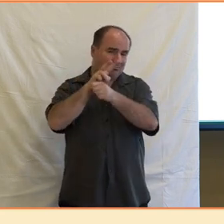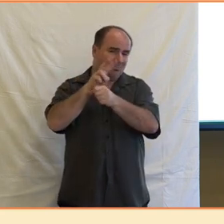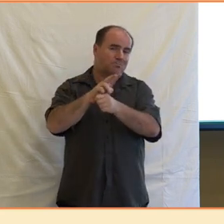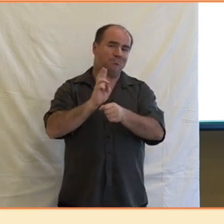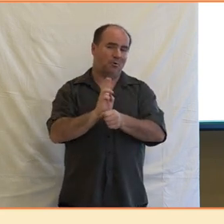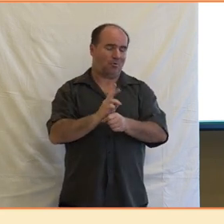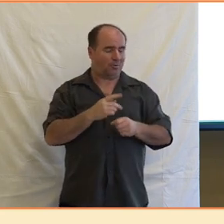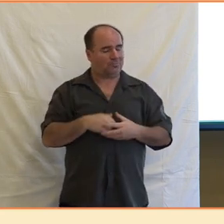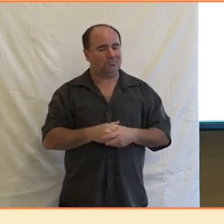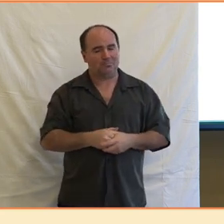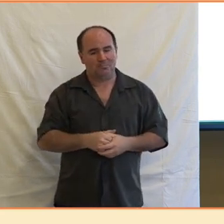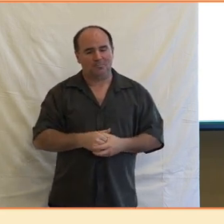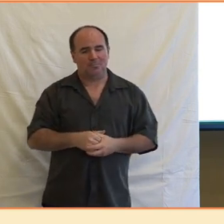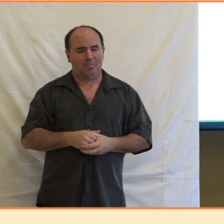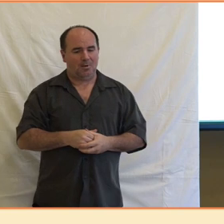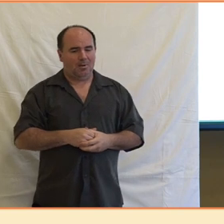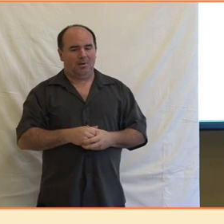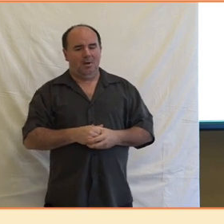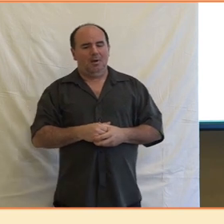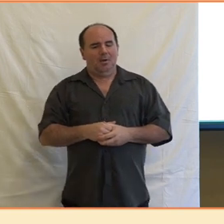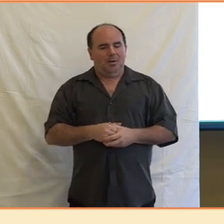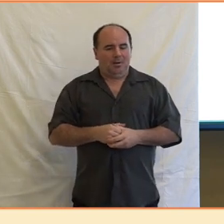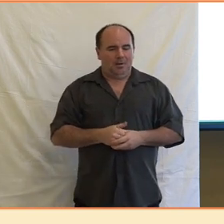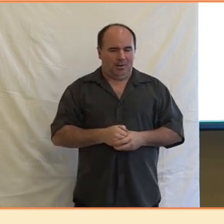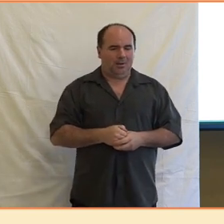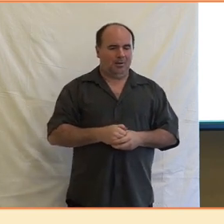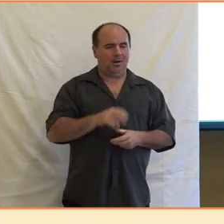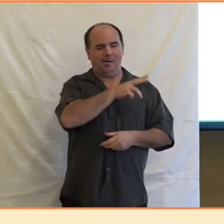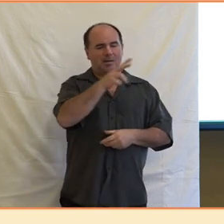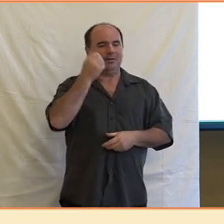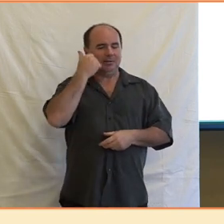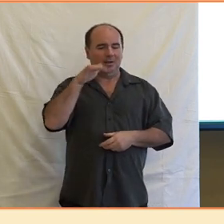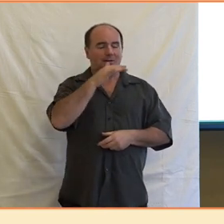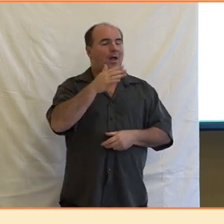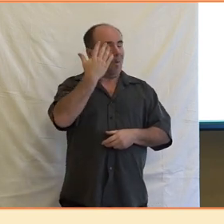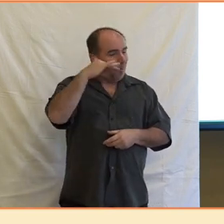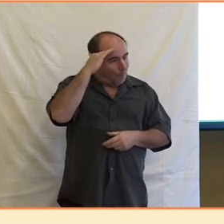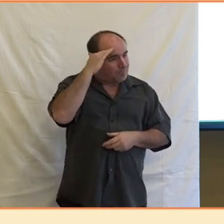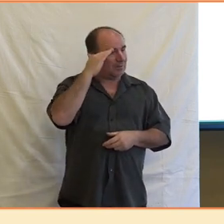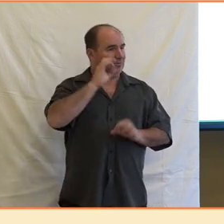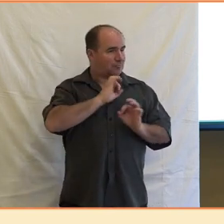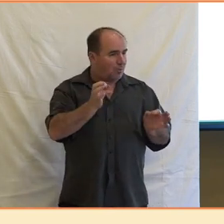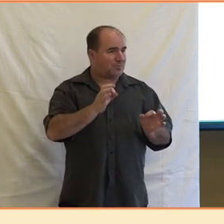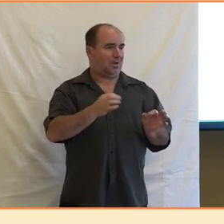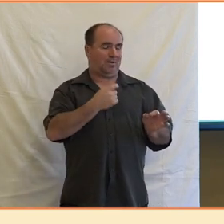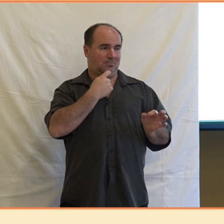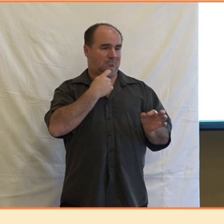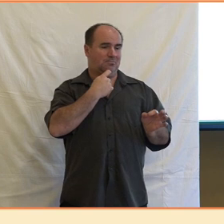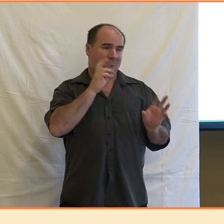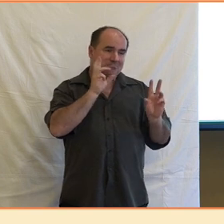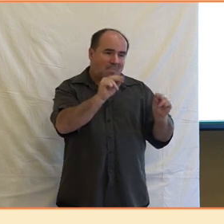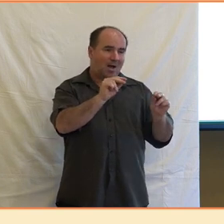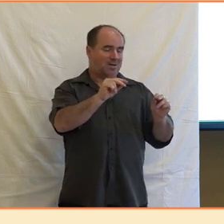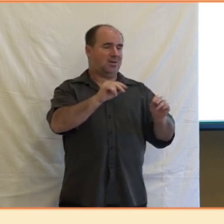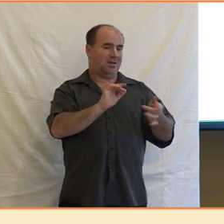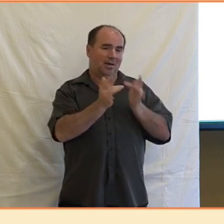kteří technologie mají, umí s nimi, tak často právě ti, kteří s nimi umí dobře, tak dokážou